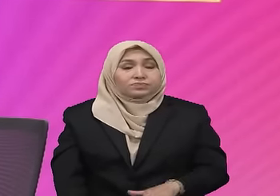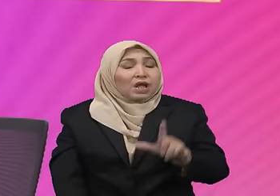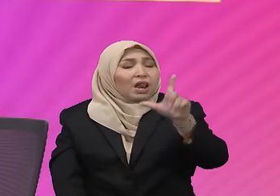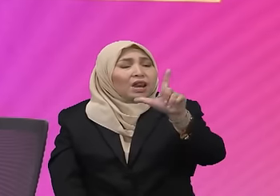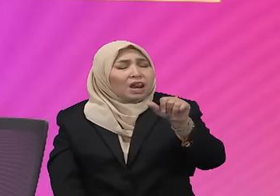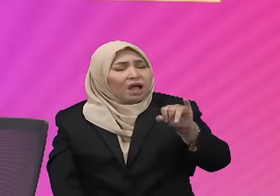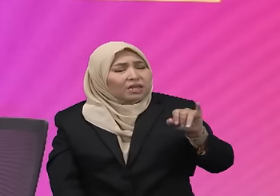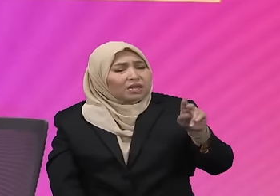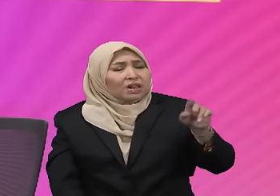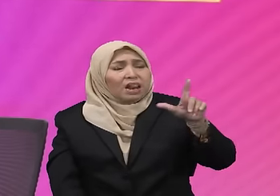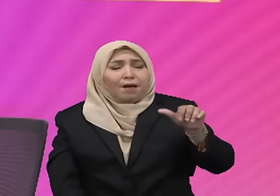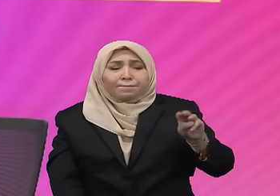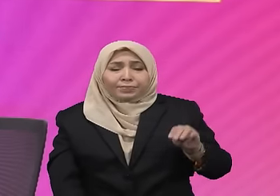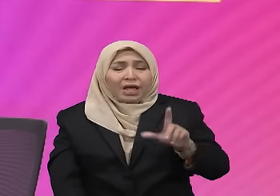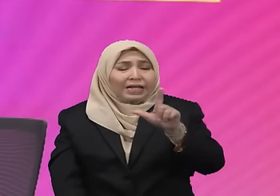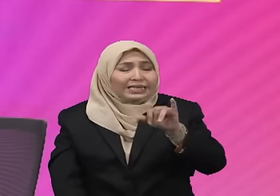qala la illam.